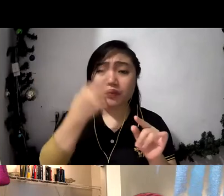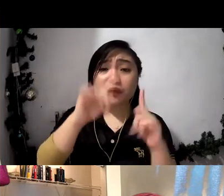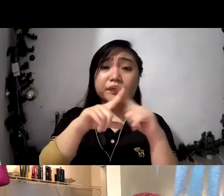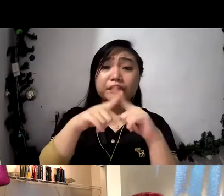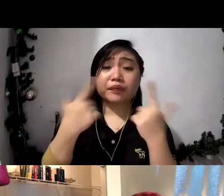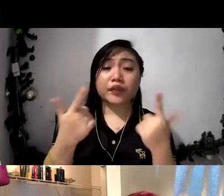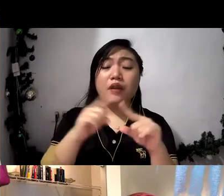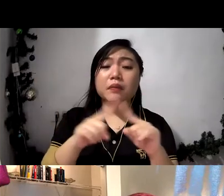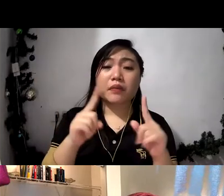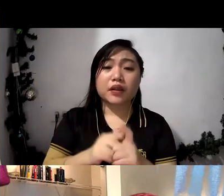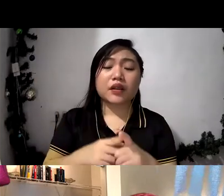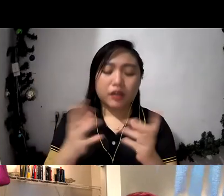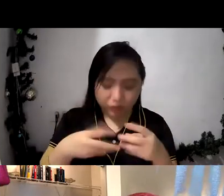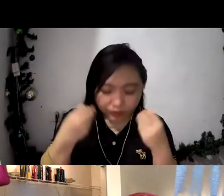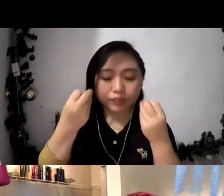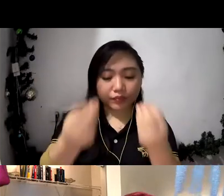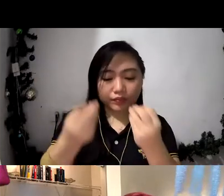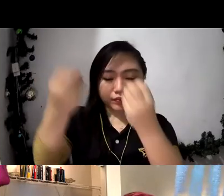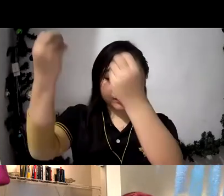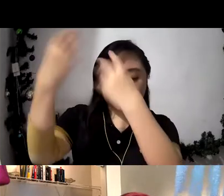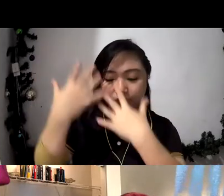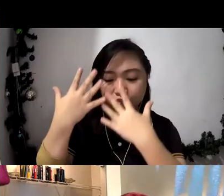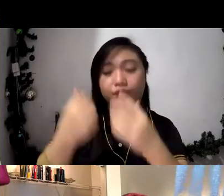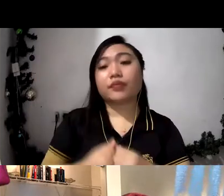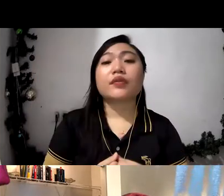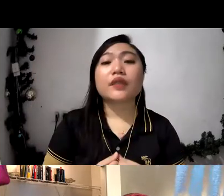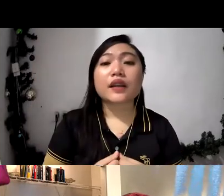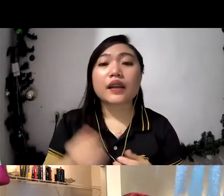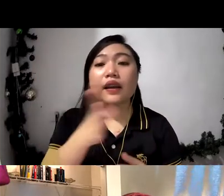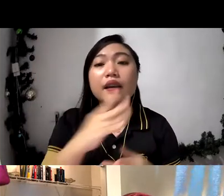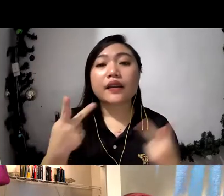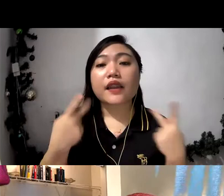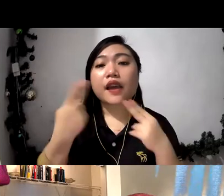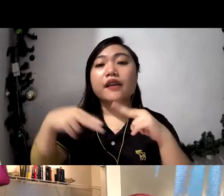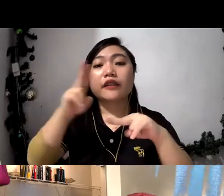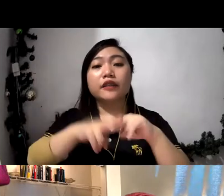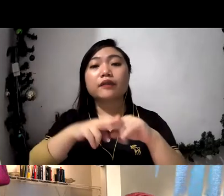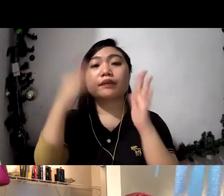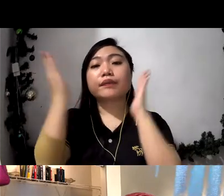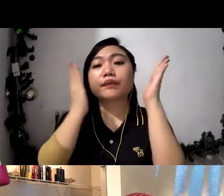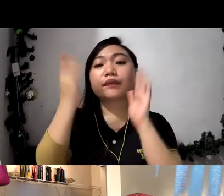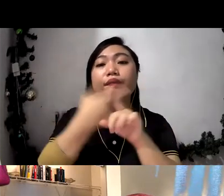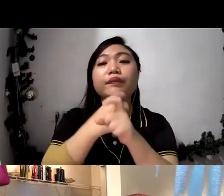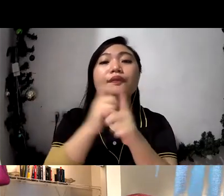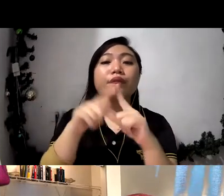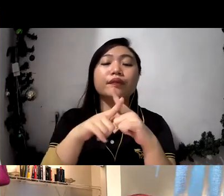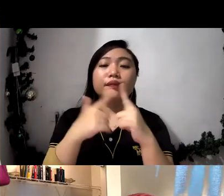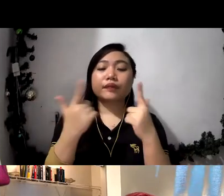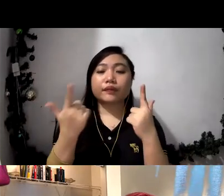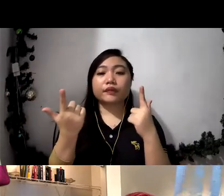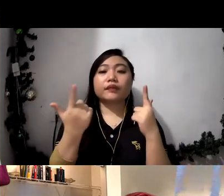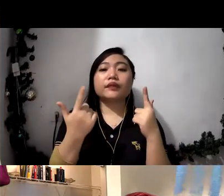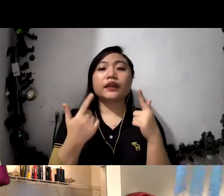us information, may mga value-added services na ginagawa sa library. So, yung